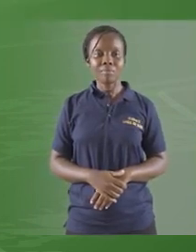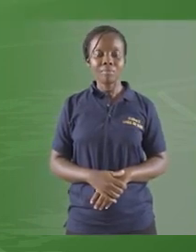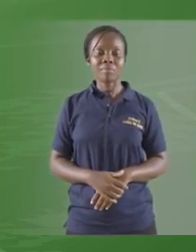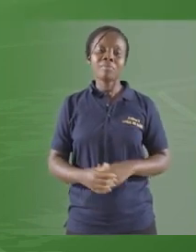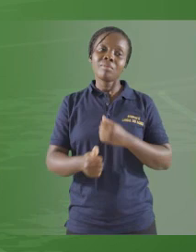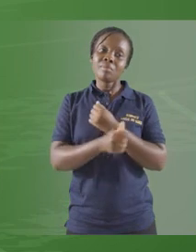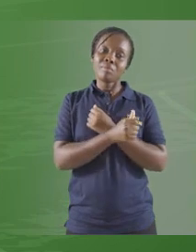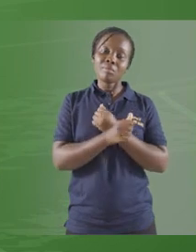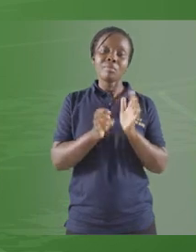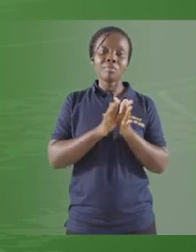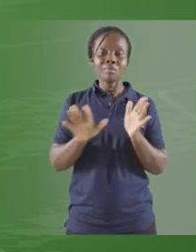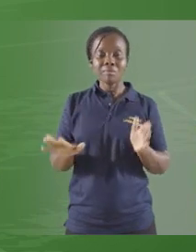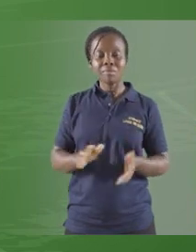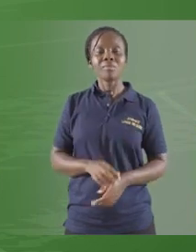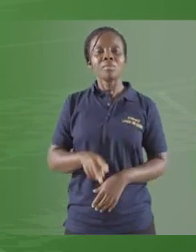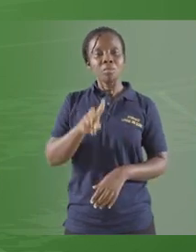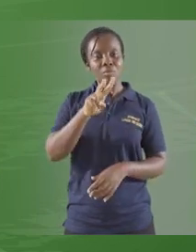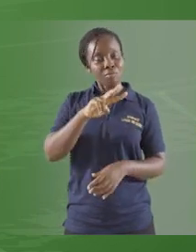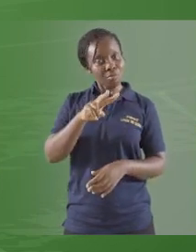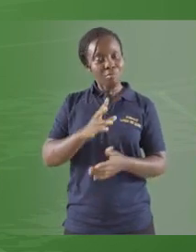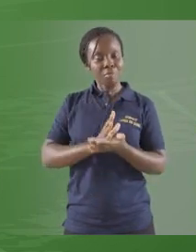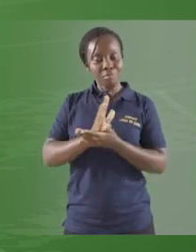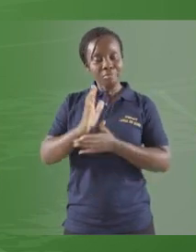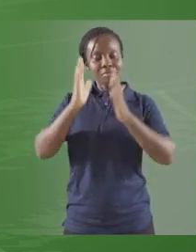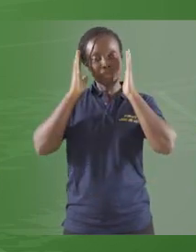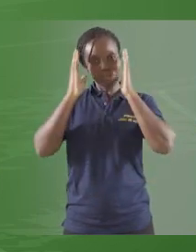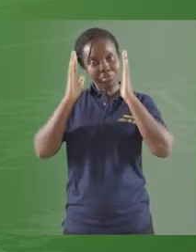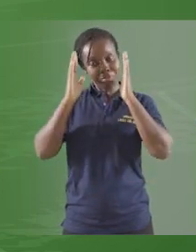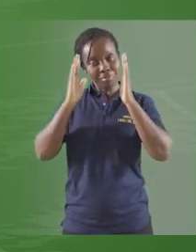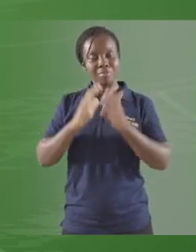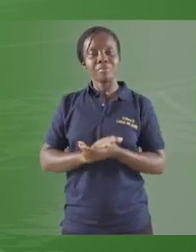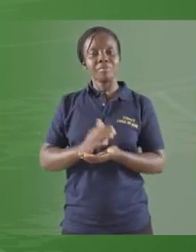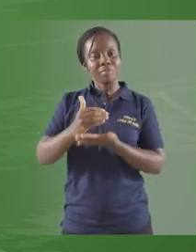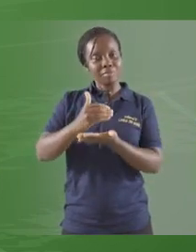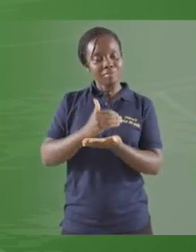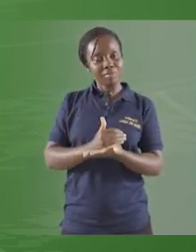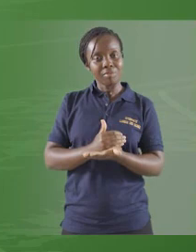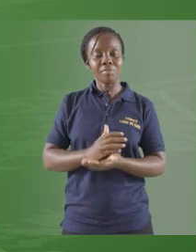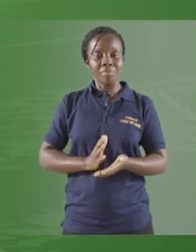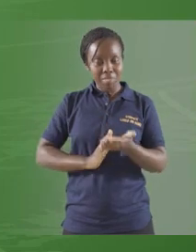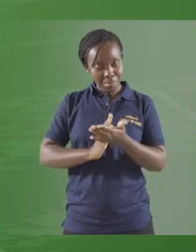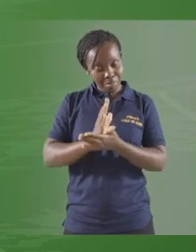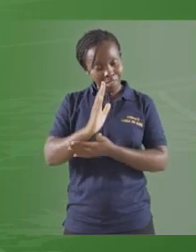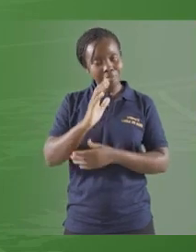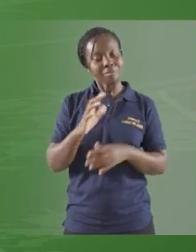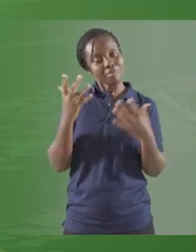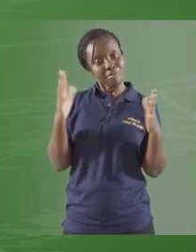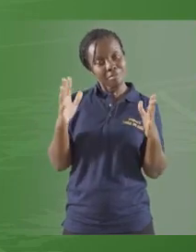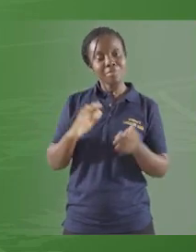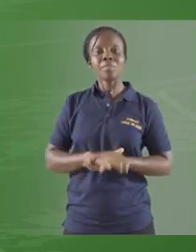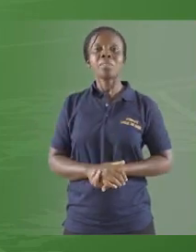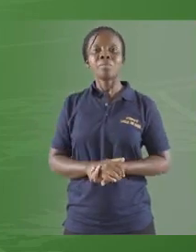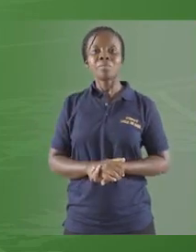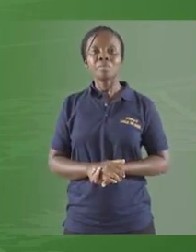Chers élèves, vous avez très bien suivi la leçon, c'est bien, et nous nous